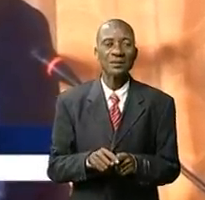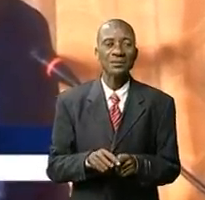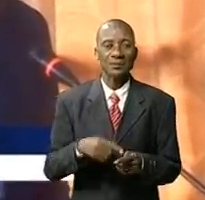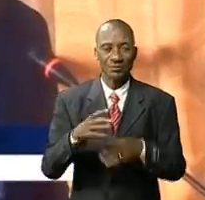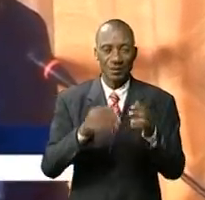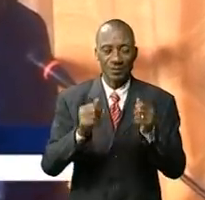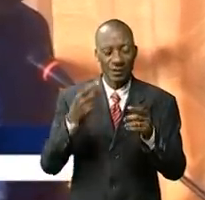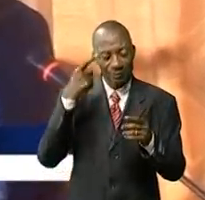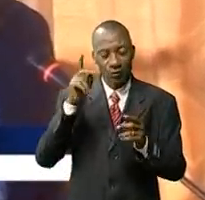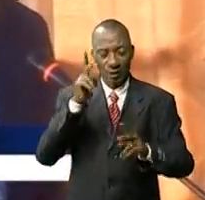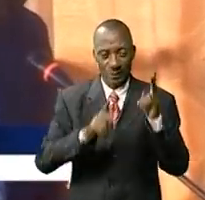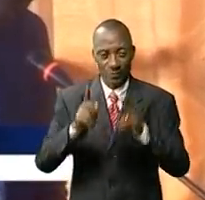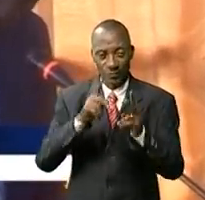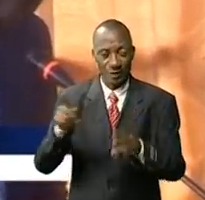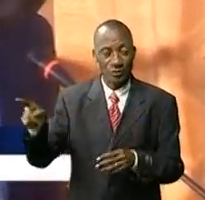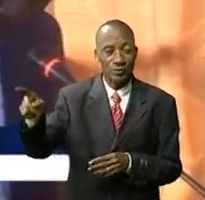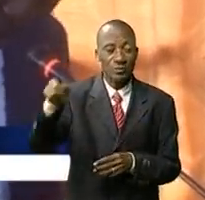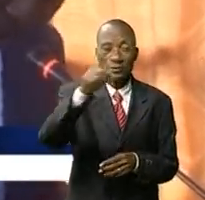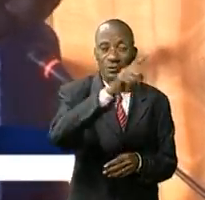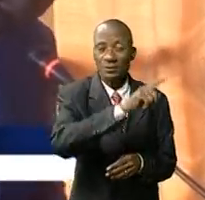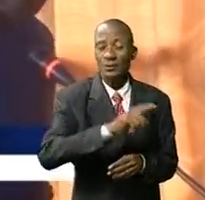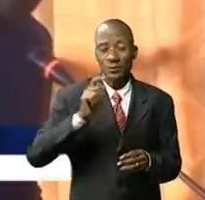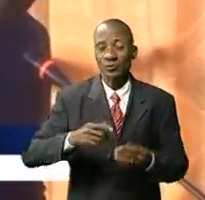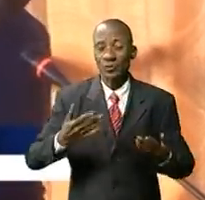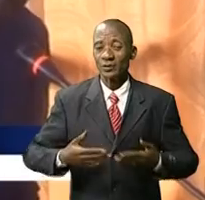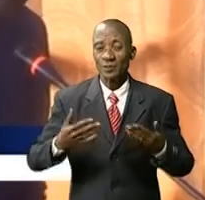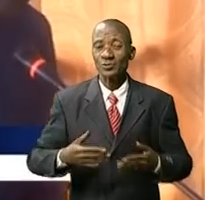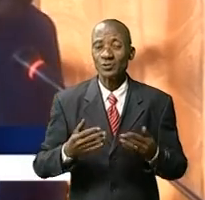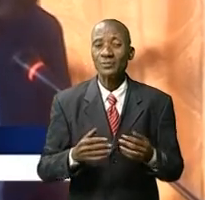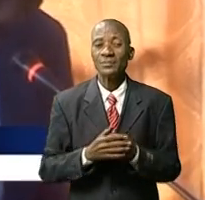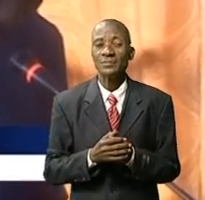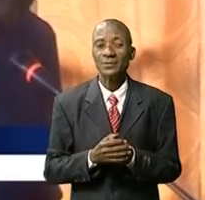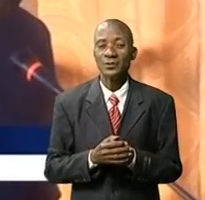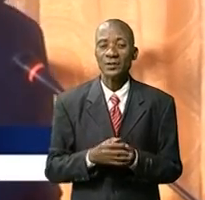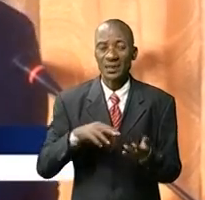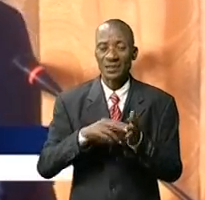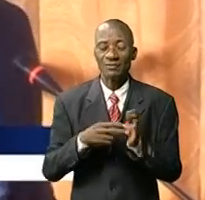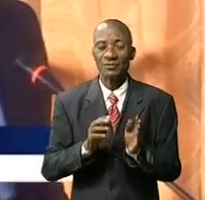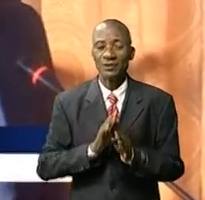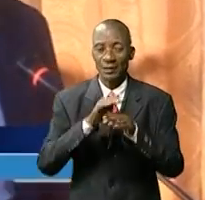acteurs étatiques et non étatiques à travers la participation active